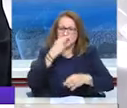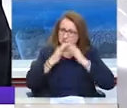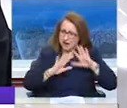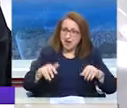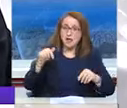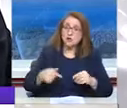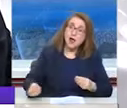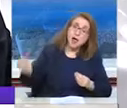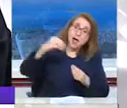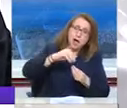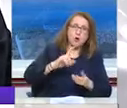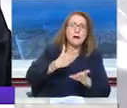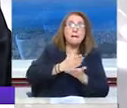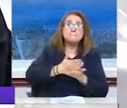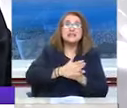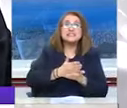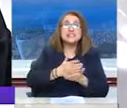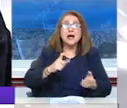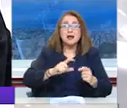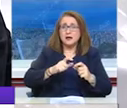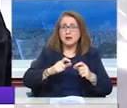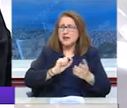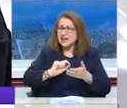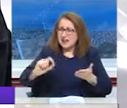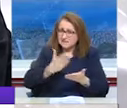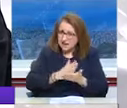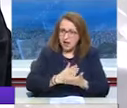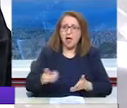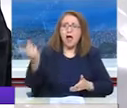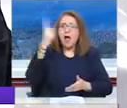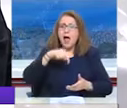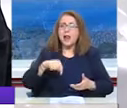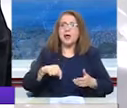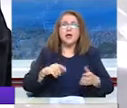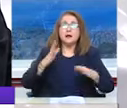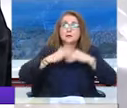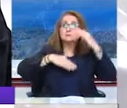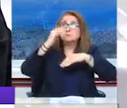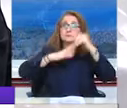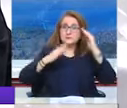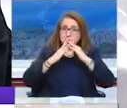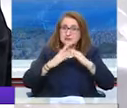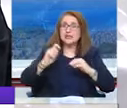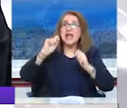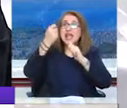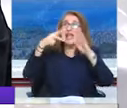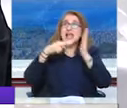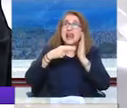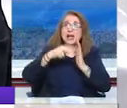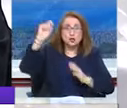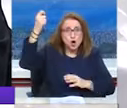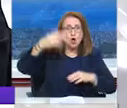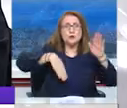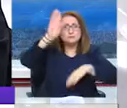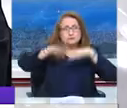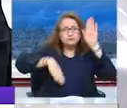1, μεσητικά γραφεία, διαχείριση ακίνητης περιουσίας, κατασκευή κτηρίων, ηλεκτρολόγοι, υδραυλικοί, ξυλουργοί,